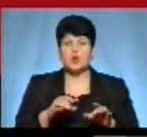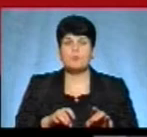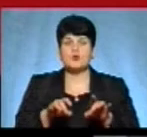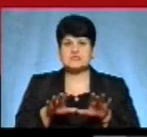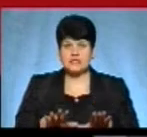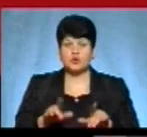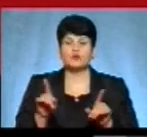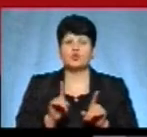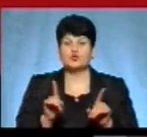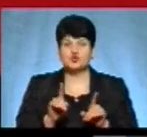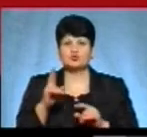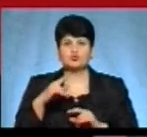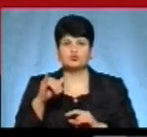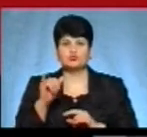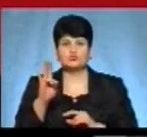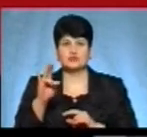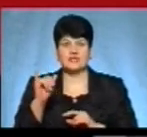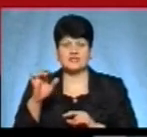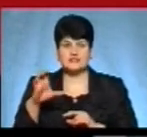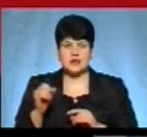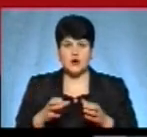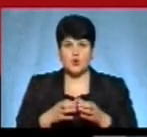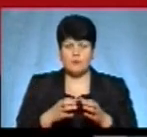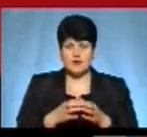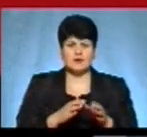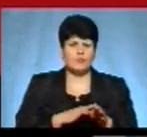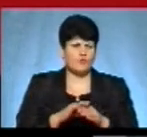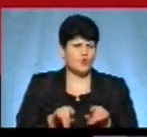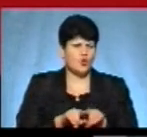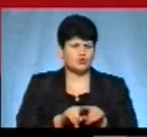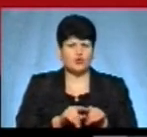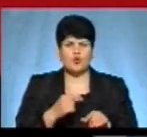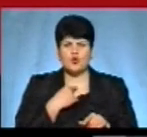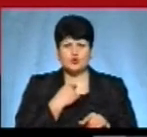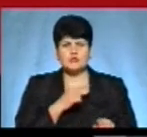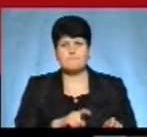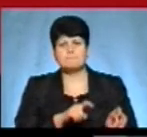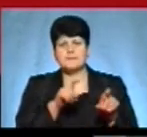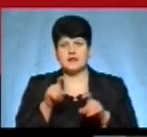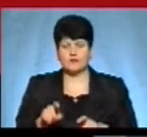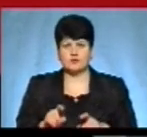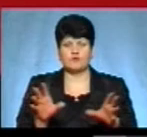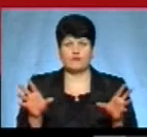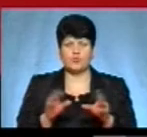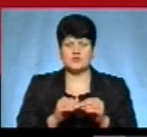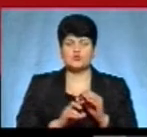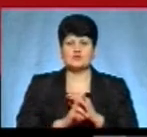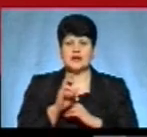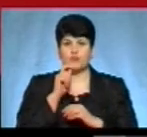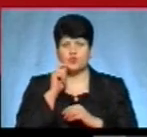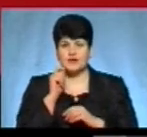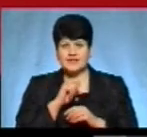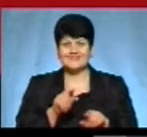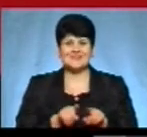що Дунаївська громада повністю, майже одноголосно, переходить в помісну церкву України. Як